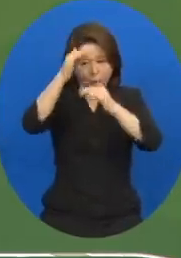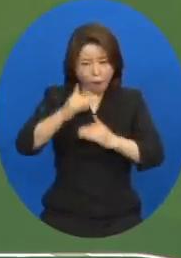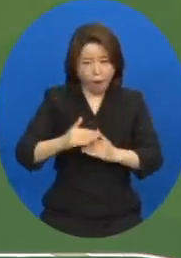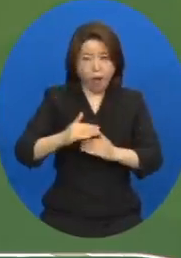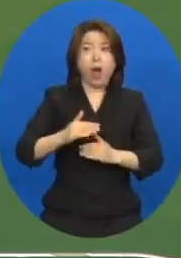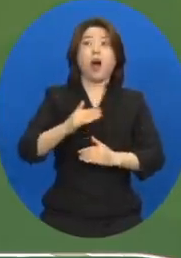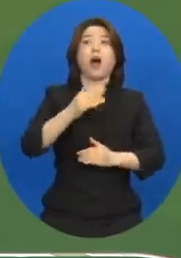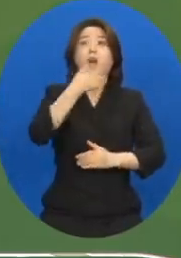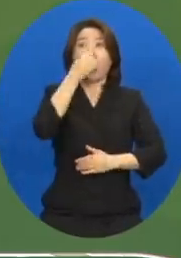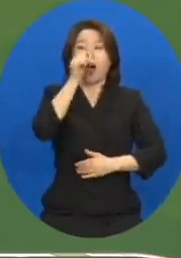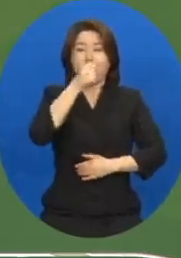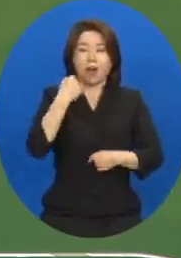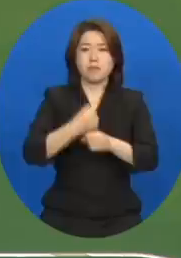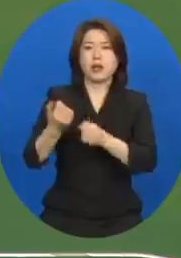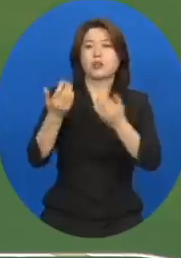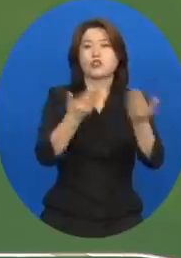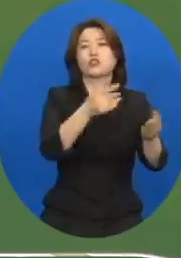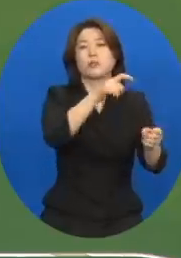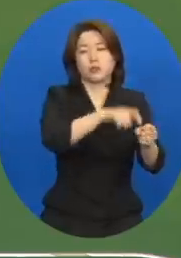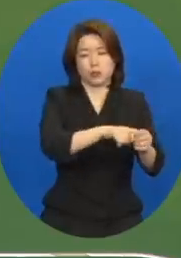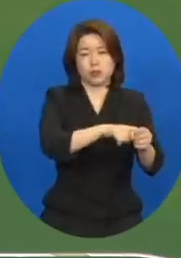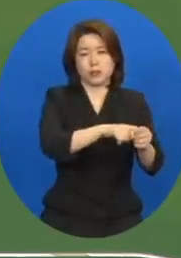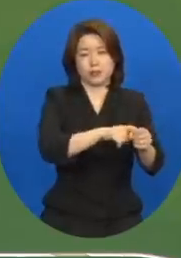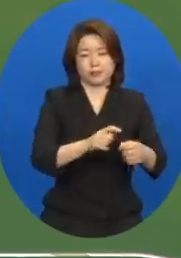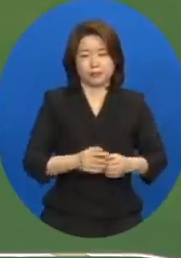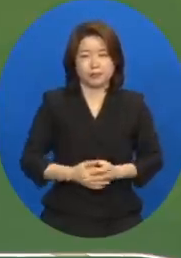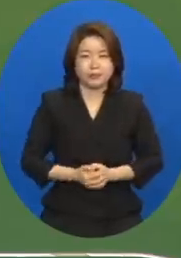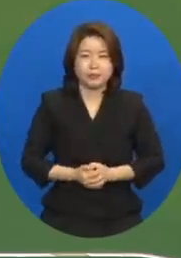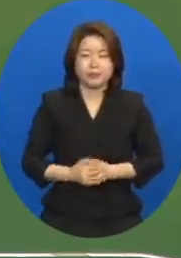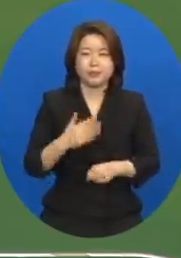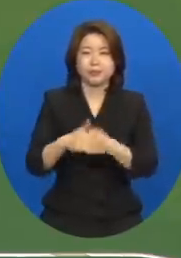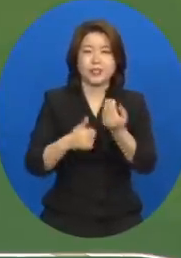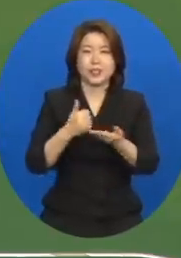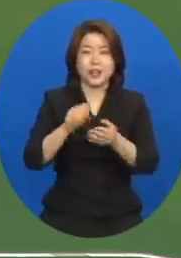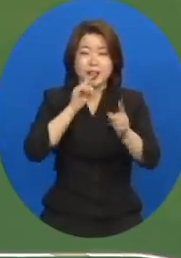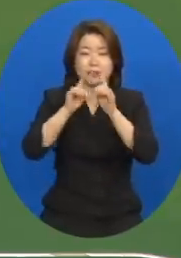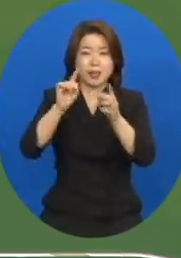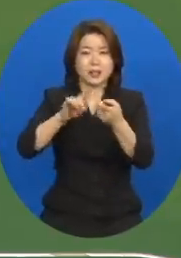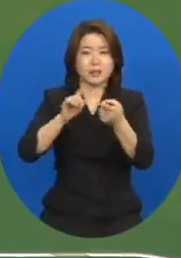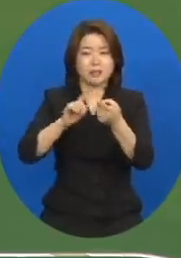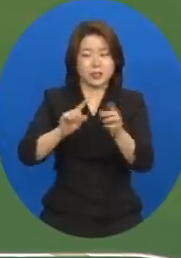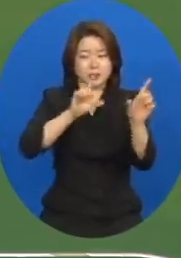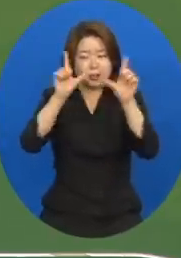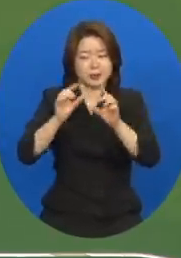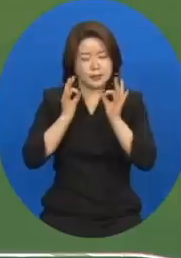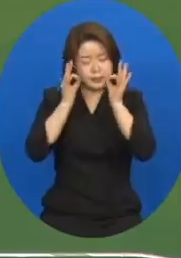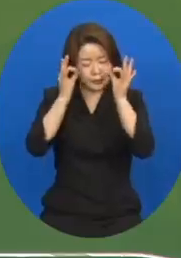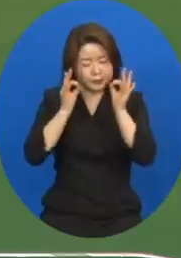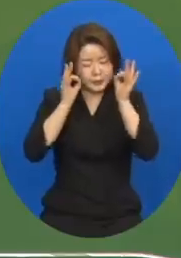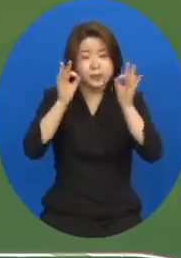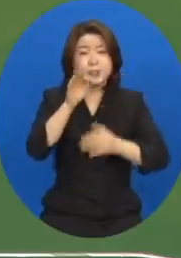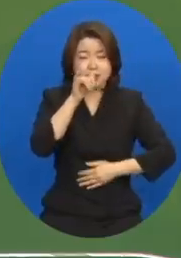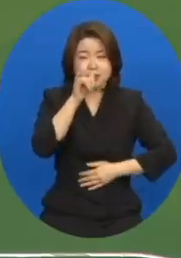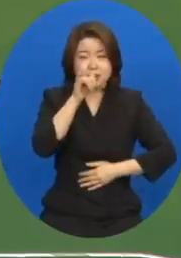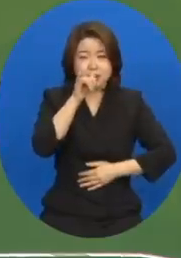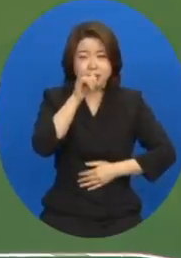하시는 거예요. 여러분, 하나님의 말씀대로 살려고 애는 쓰는데